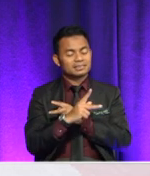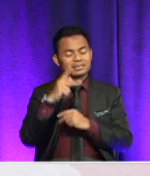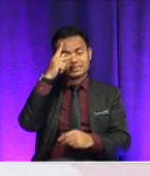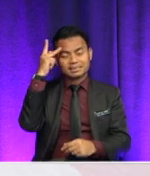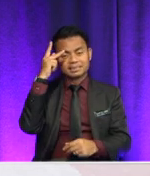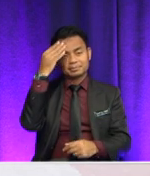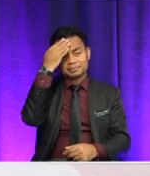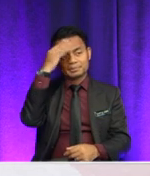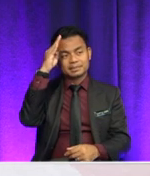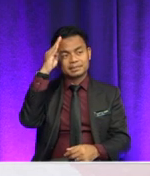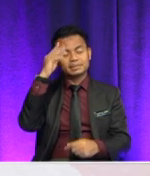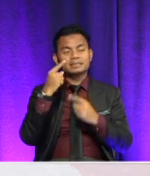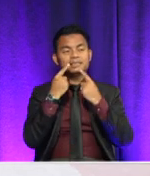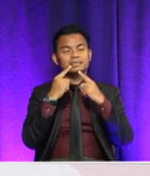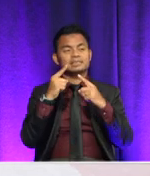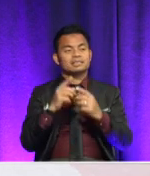tadi